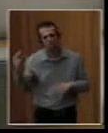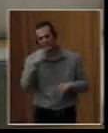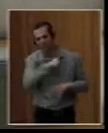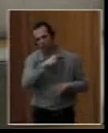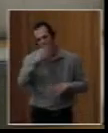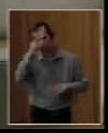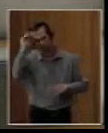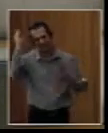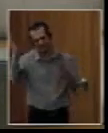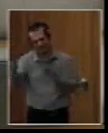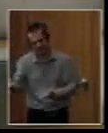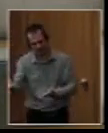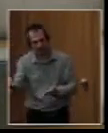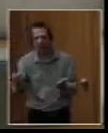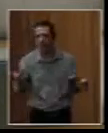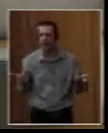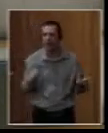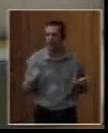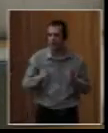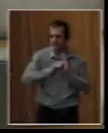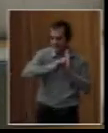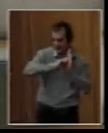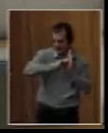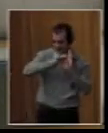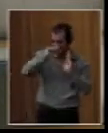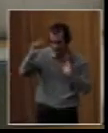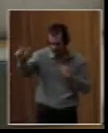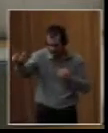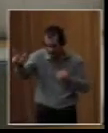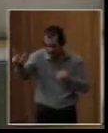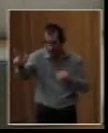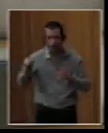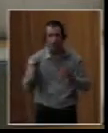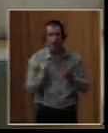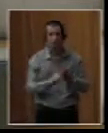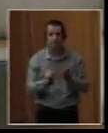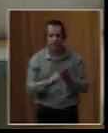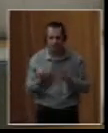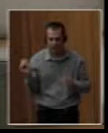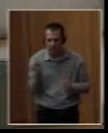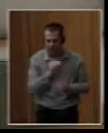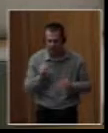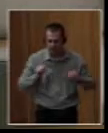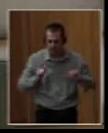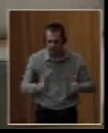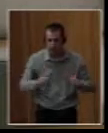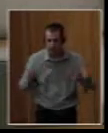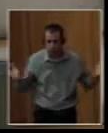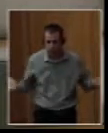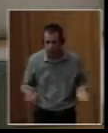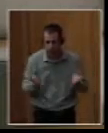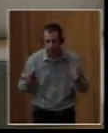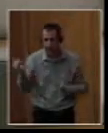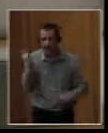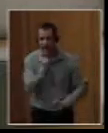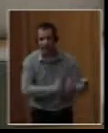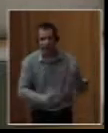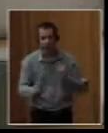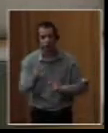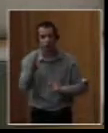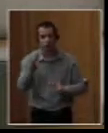Τσίπρα. Την ανάληψη πρωτοβουλίας, επαναλαμβάνω, κατάρτισης ενός